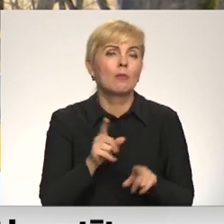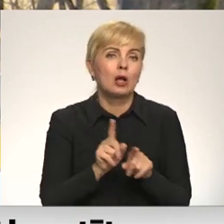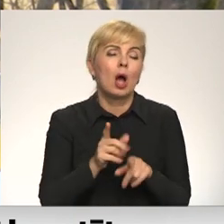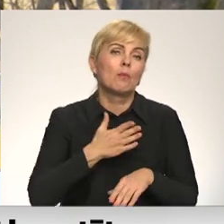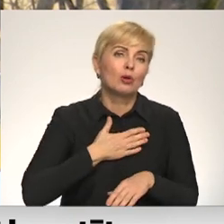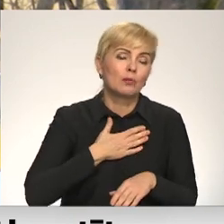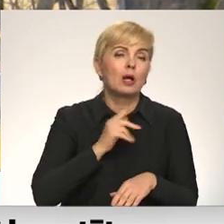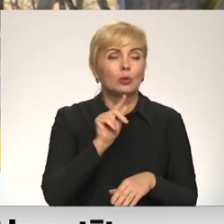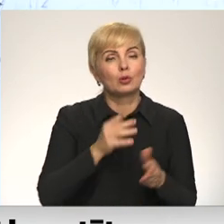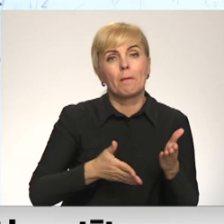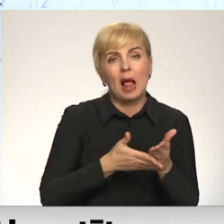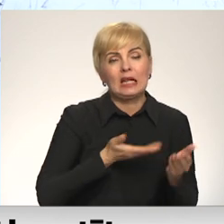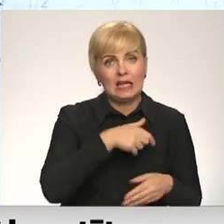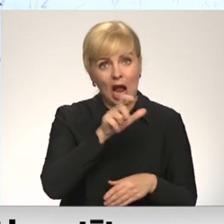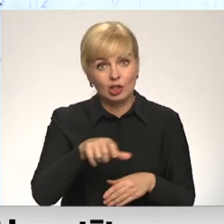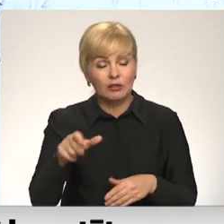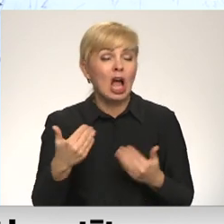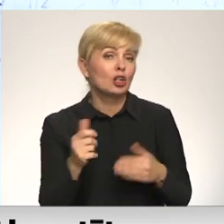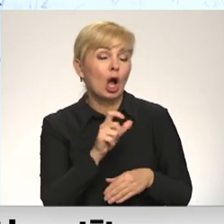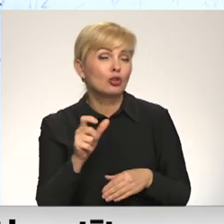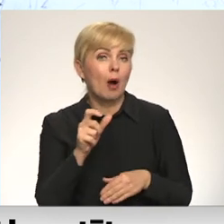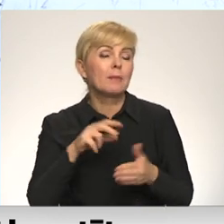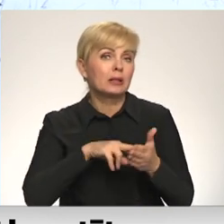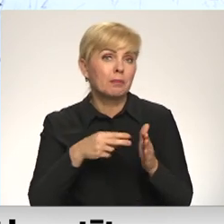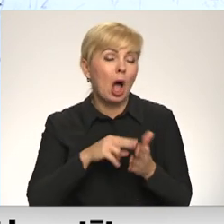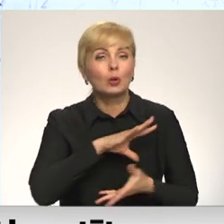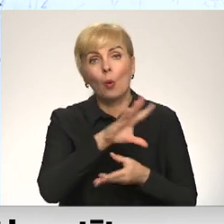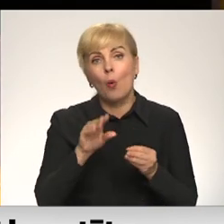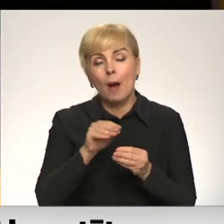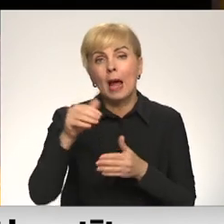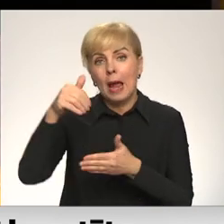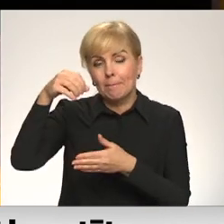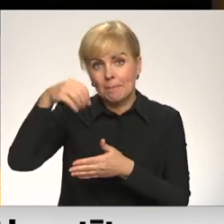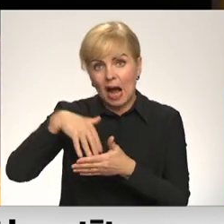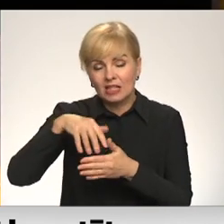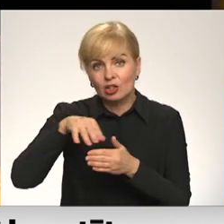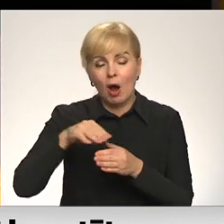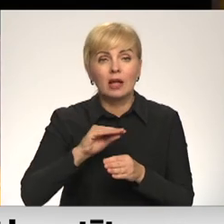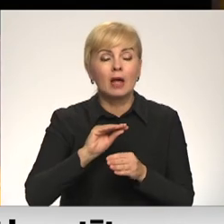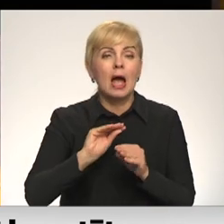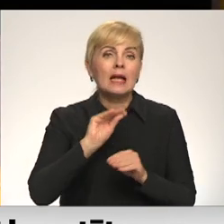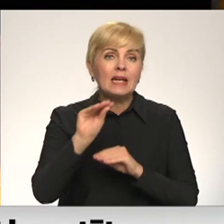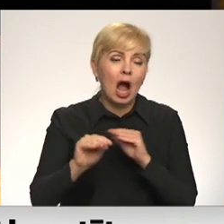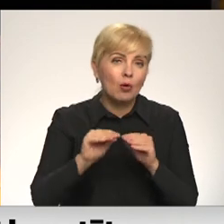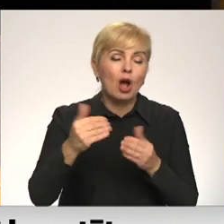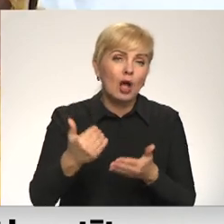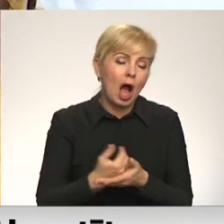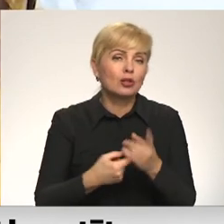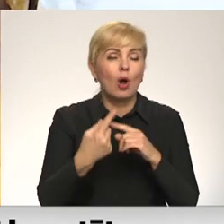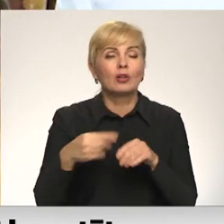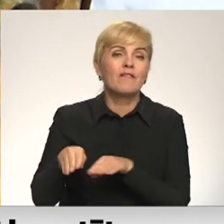mūsu puses palīdzēt iedzīvotājiem. Šobrīd iecerēts, ka kopējo paskastīšu punktu labiekārtošana un atjaunošana vienotā